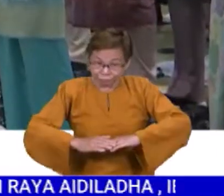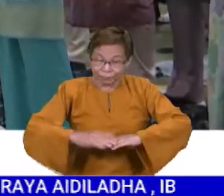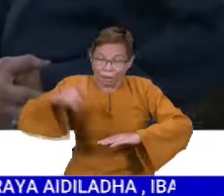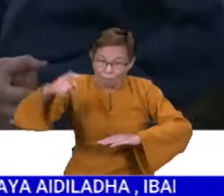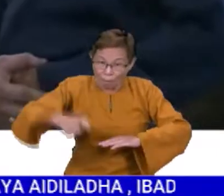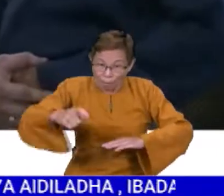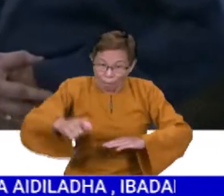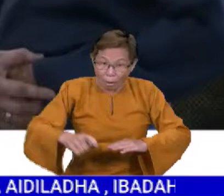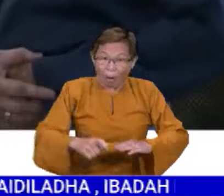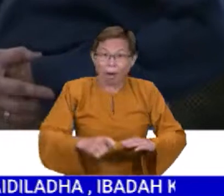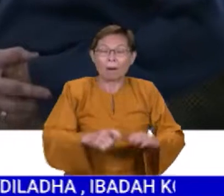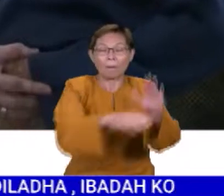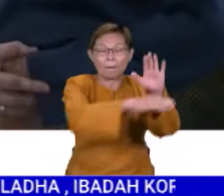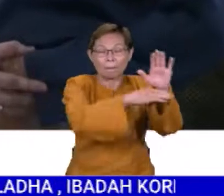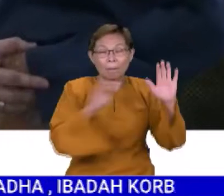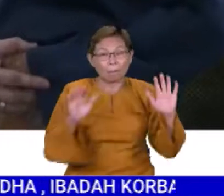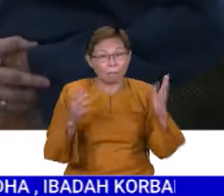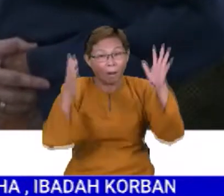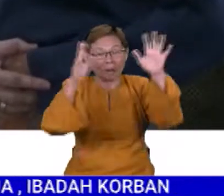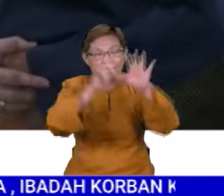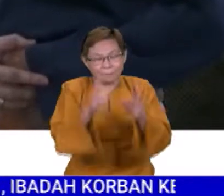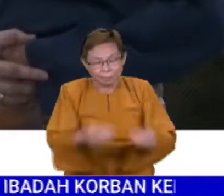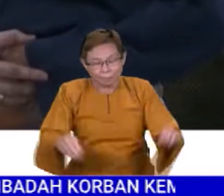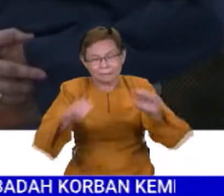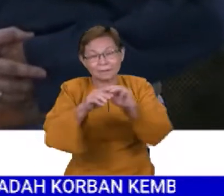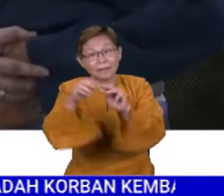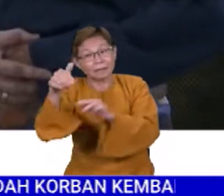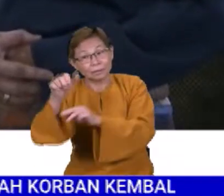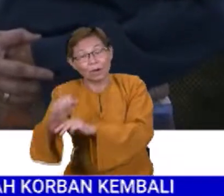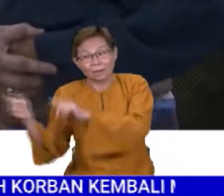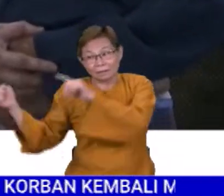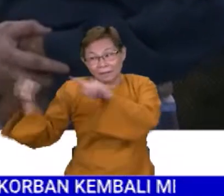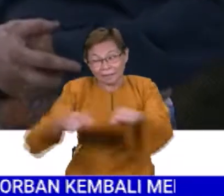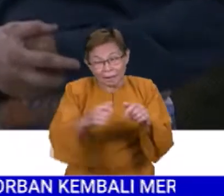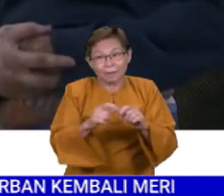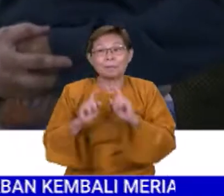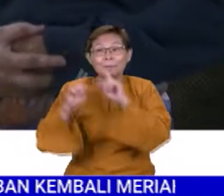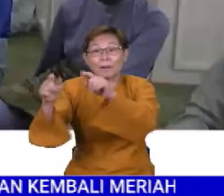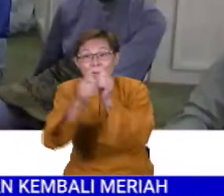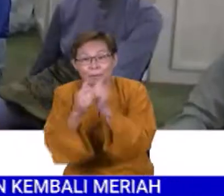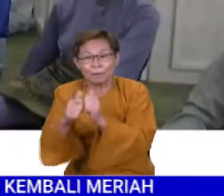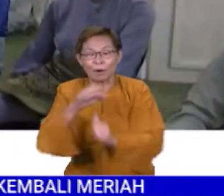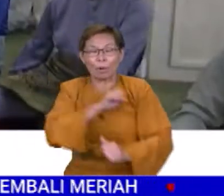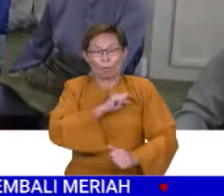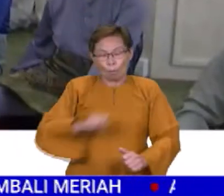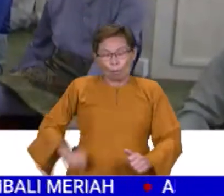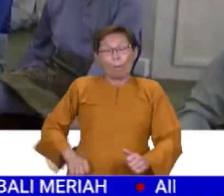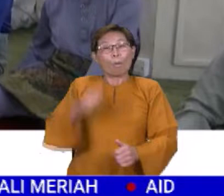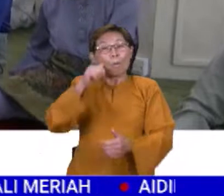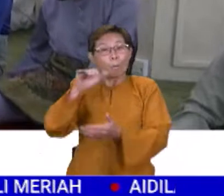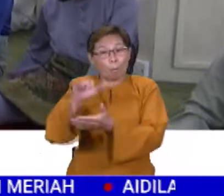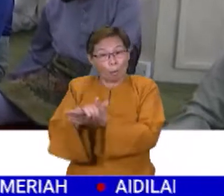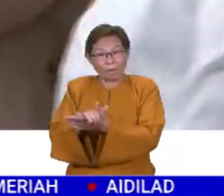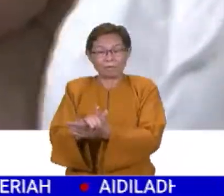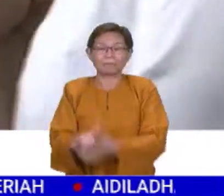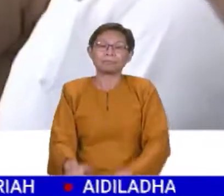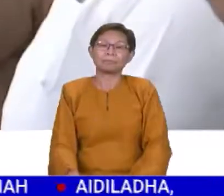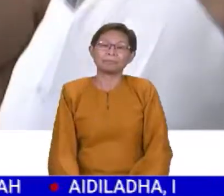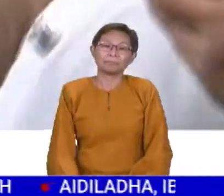aidiladha di masjid al-bukhari alustar berangkat sama sultanah Maliha almarhum Tengku